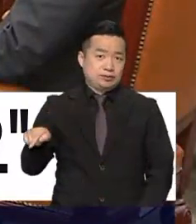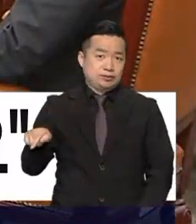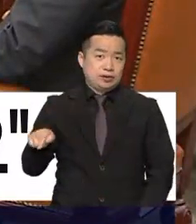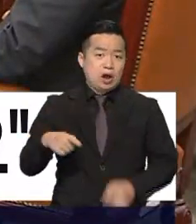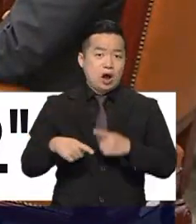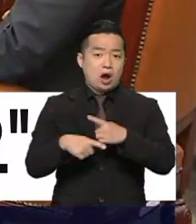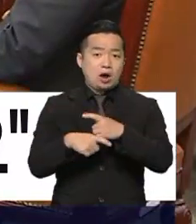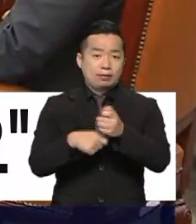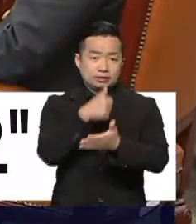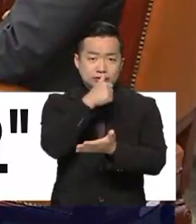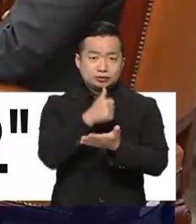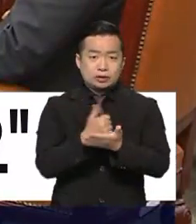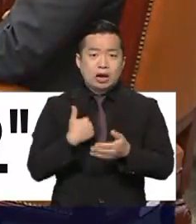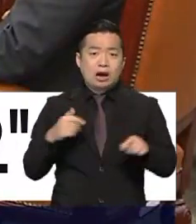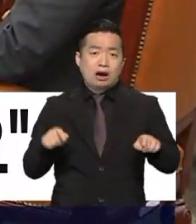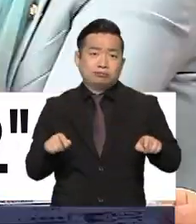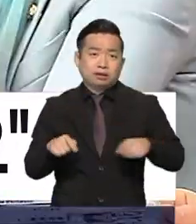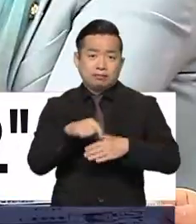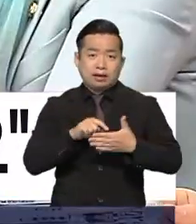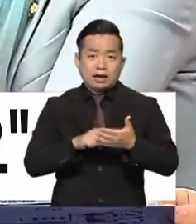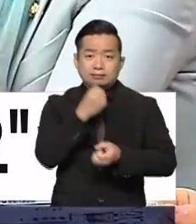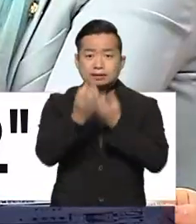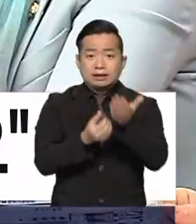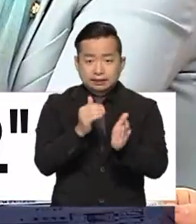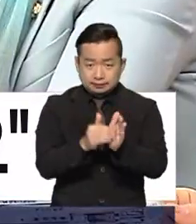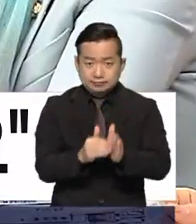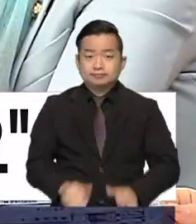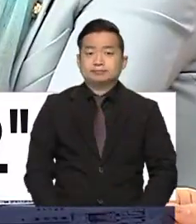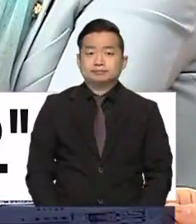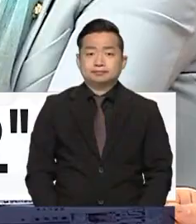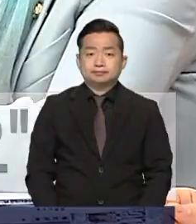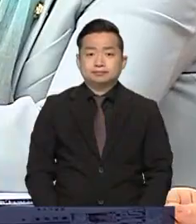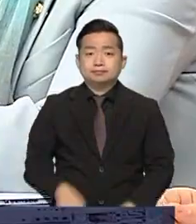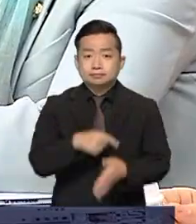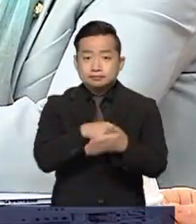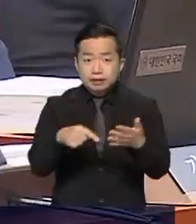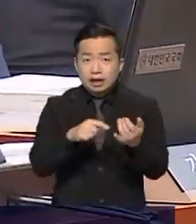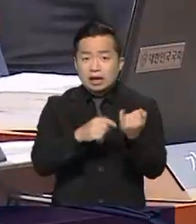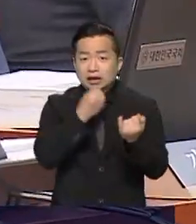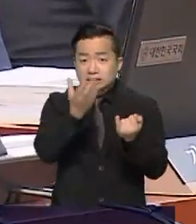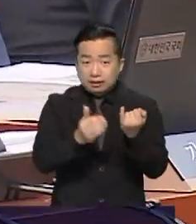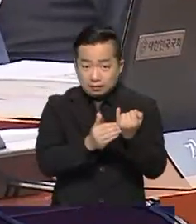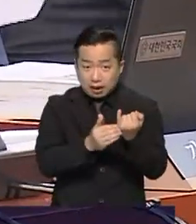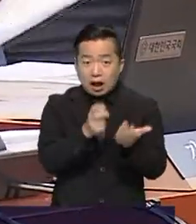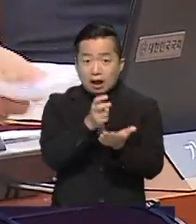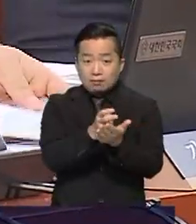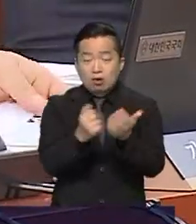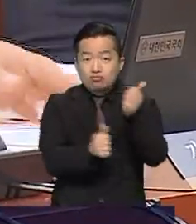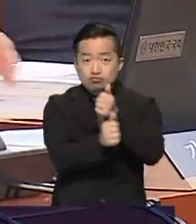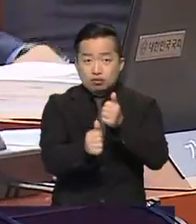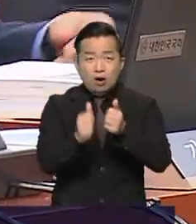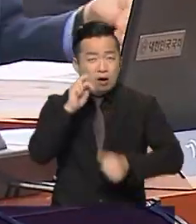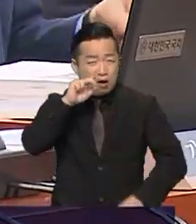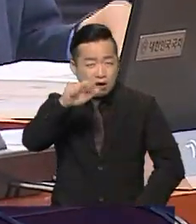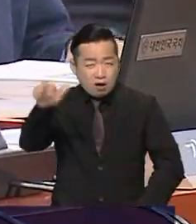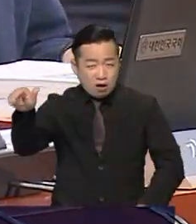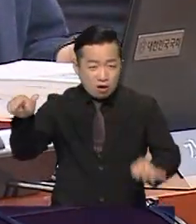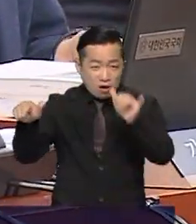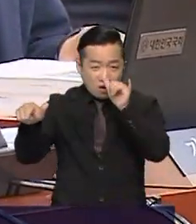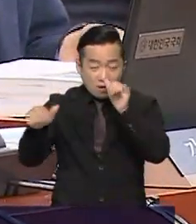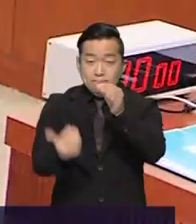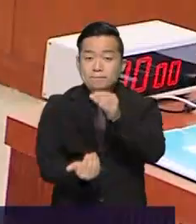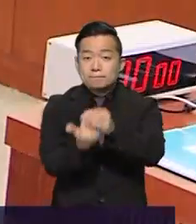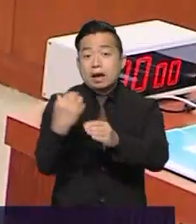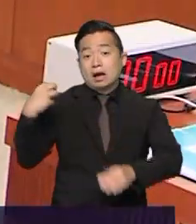보복 범죄에 공포에 떨어야 했던 심경도 털어놨습니다. 피해자 증언에 이어 법사위원들의 지적이 이어졌고